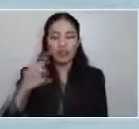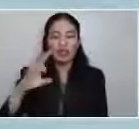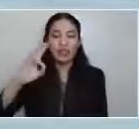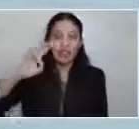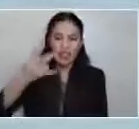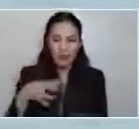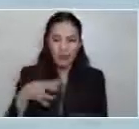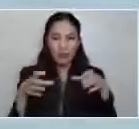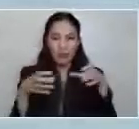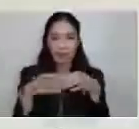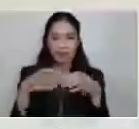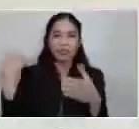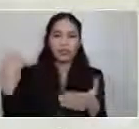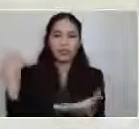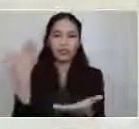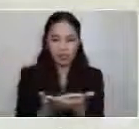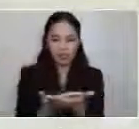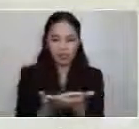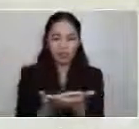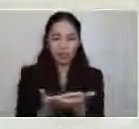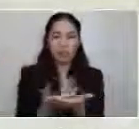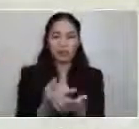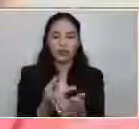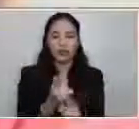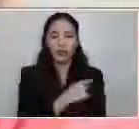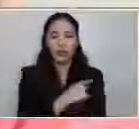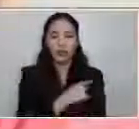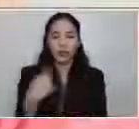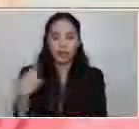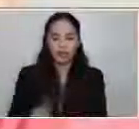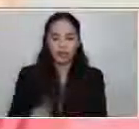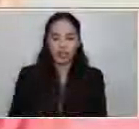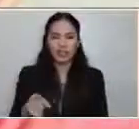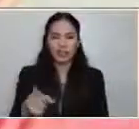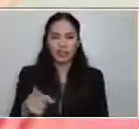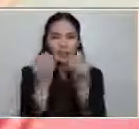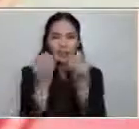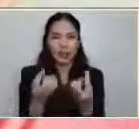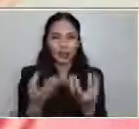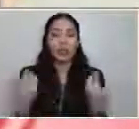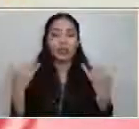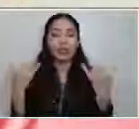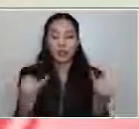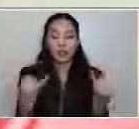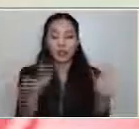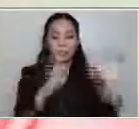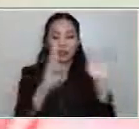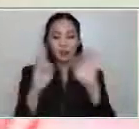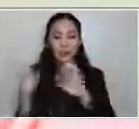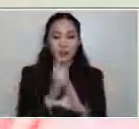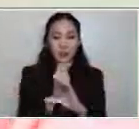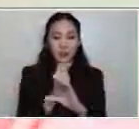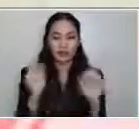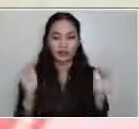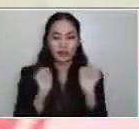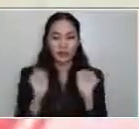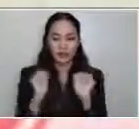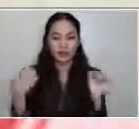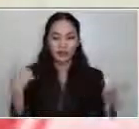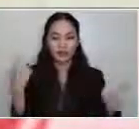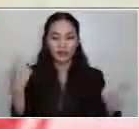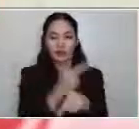2 milyong Pilipino. Gani. Yeah, Kenneth, alam na ba dyan kung para saan o saan mapupunta itong